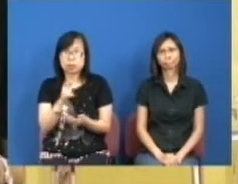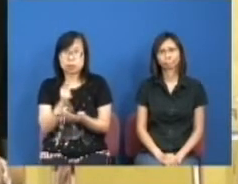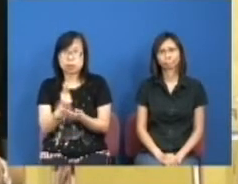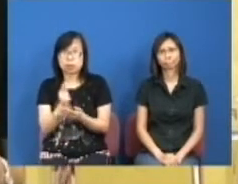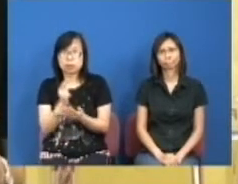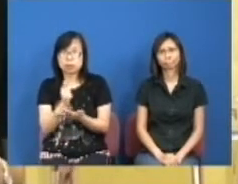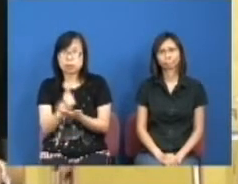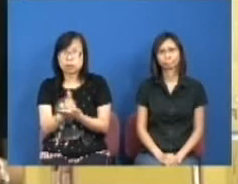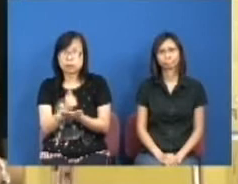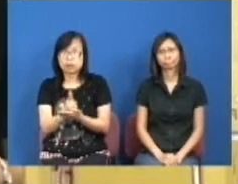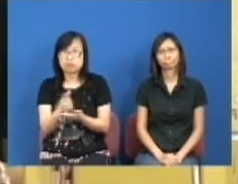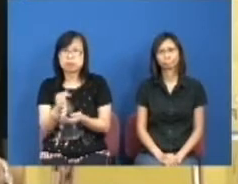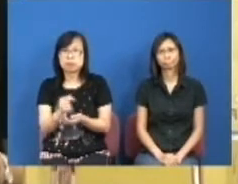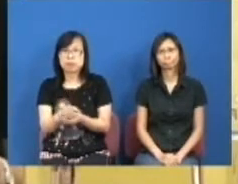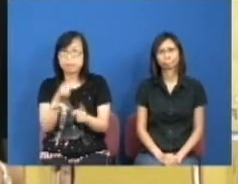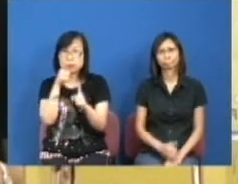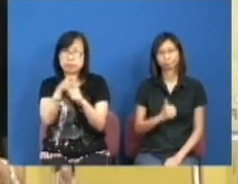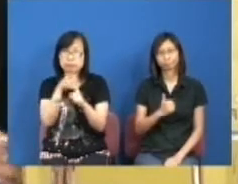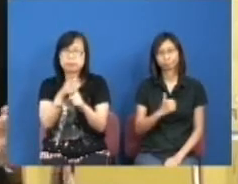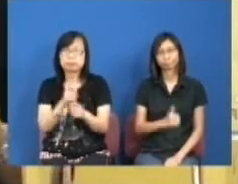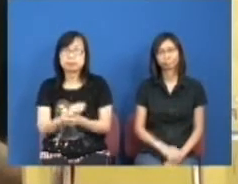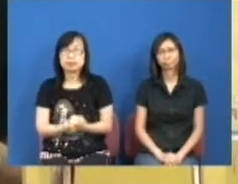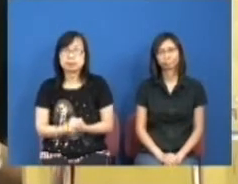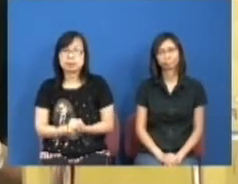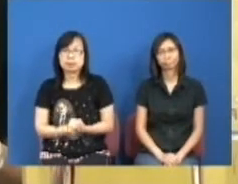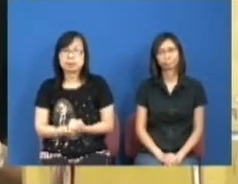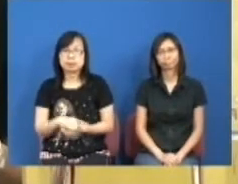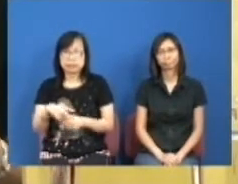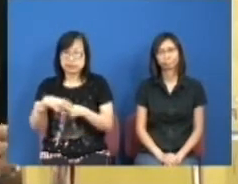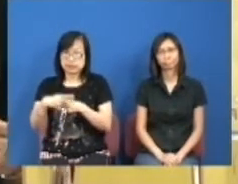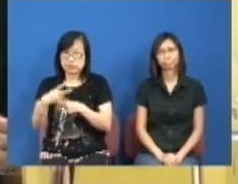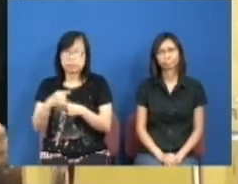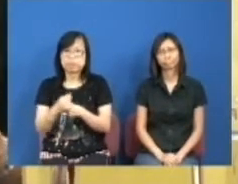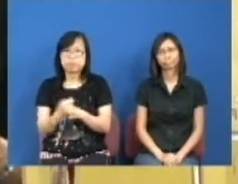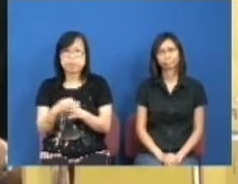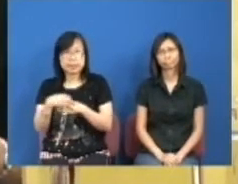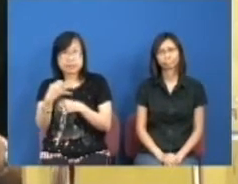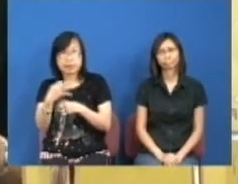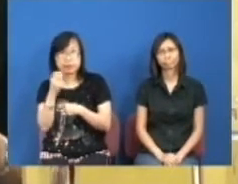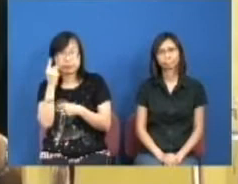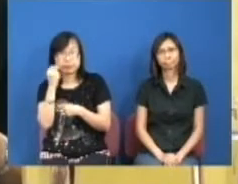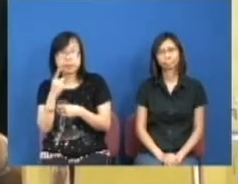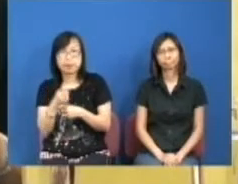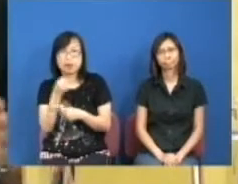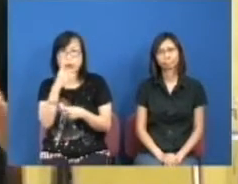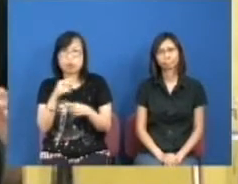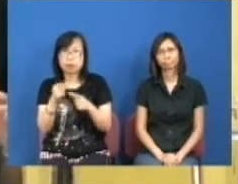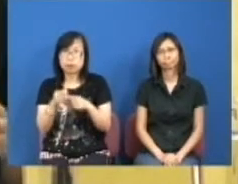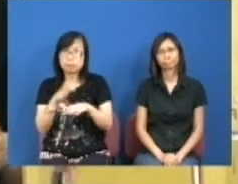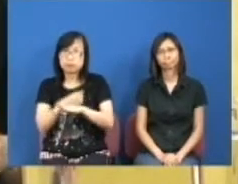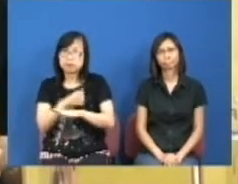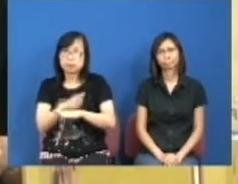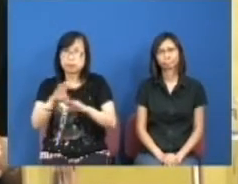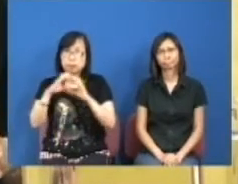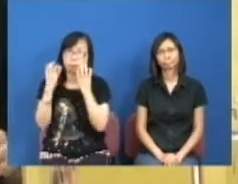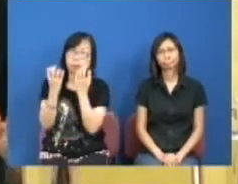的目的。這個是第二個特色。而第三個特色呢，香港的公民社會論的組織